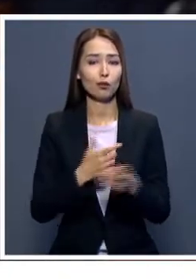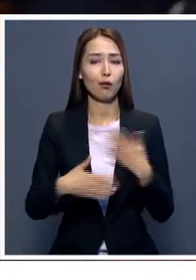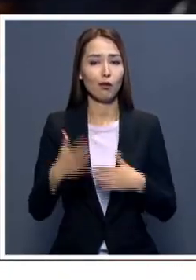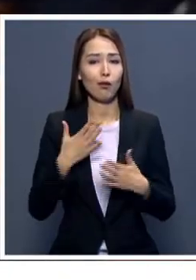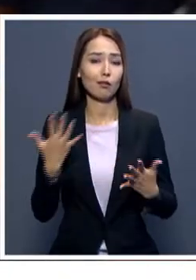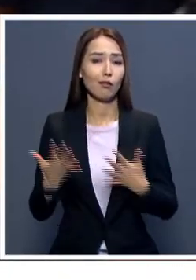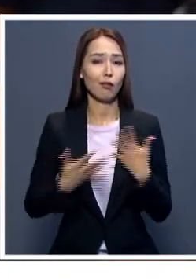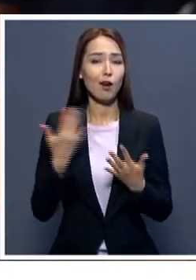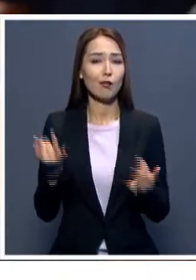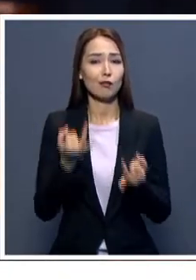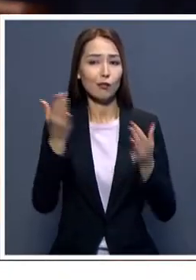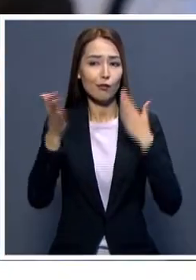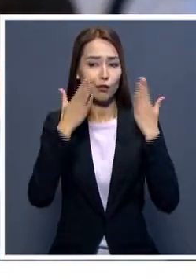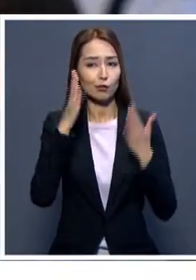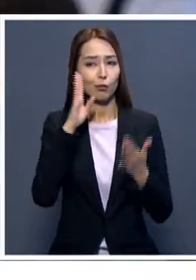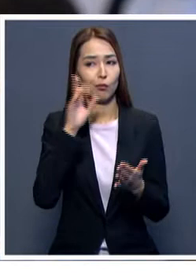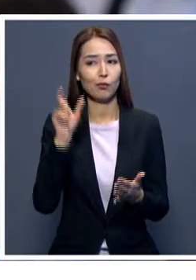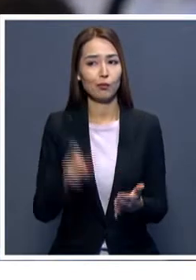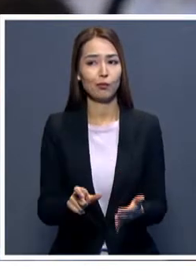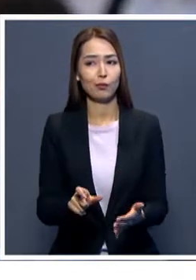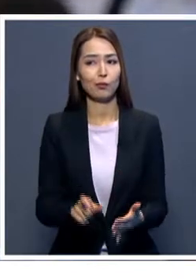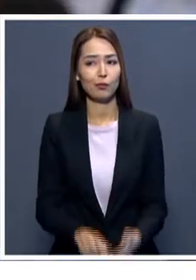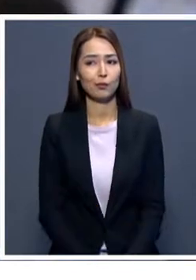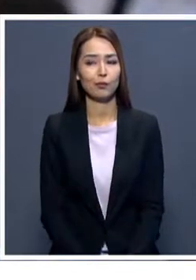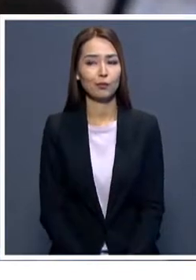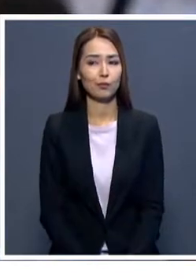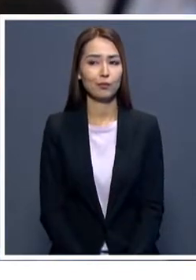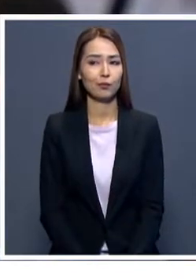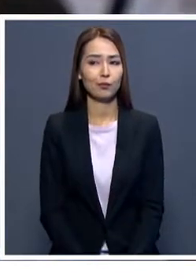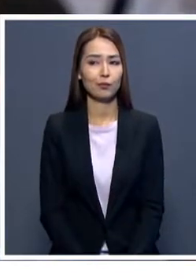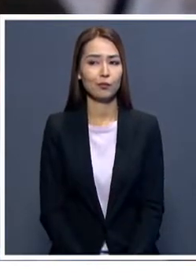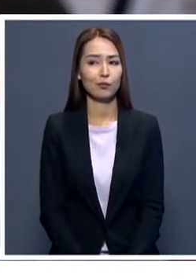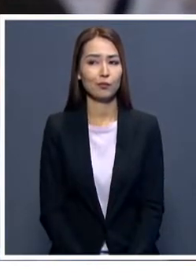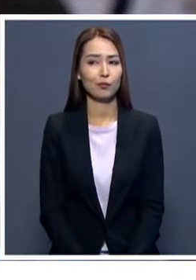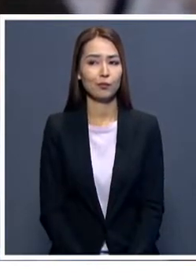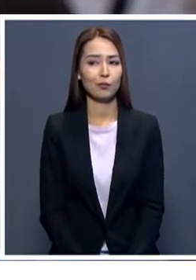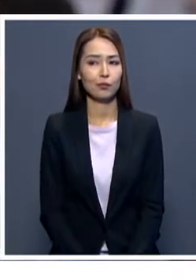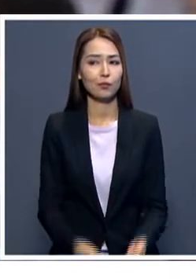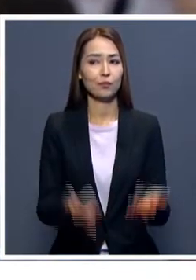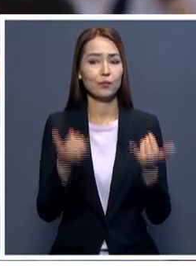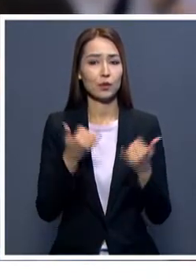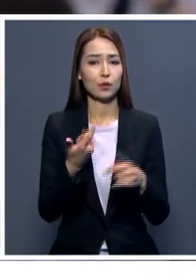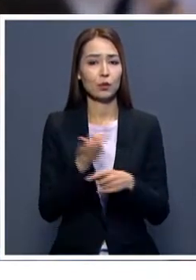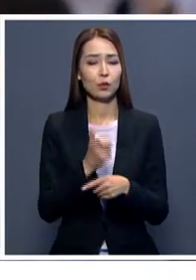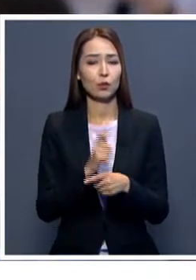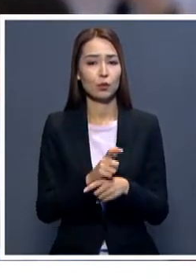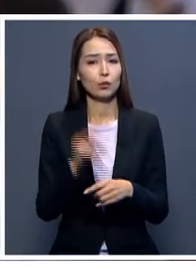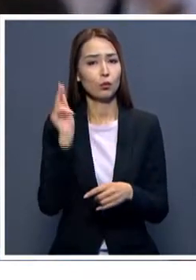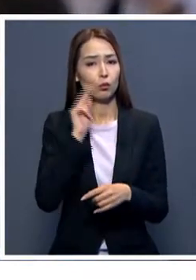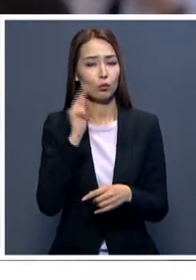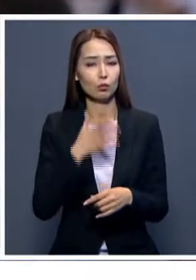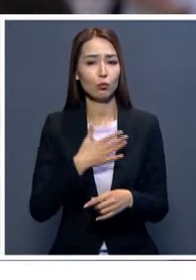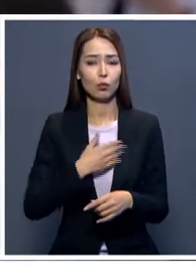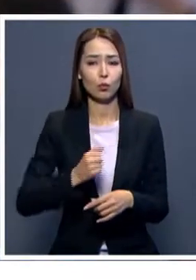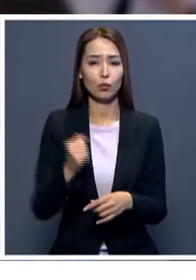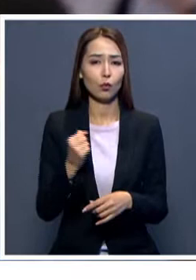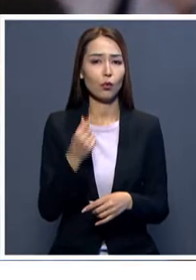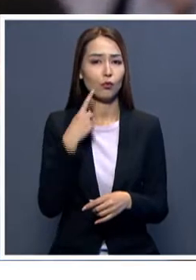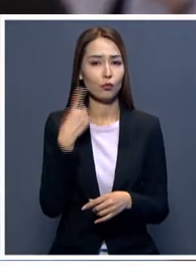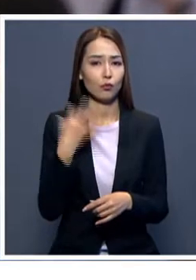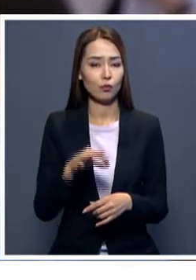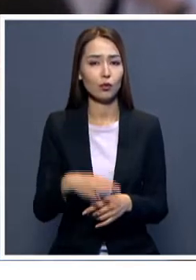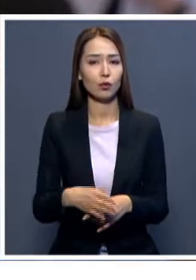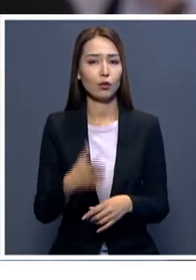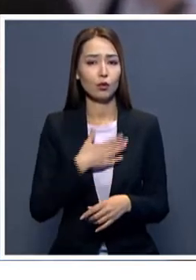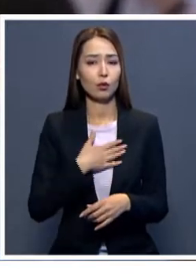сағынып қалыпты. Мен Ержанмен бірінші класстан бастап доспын. Ол деген өте жақсы дос. Біз